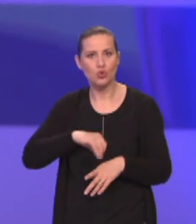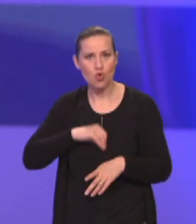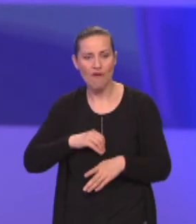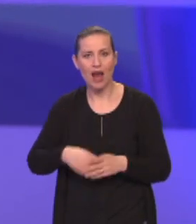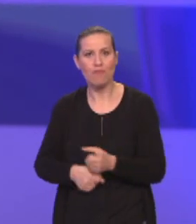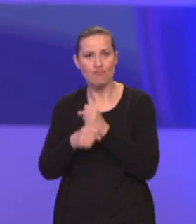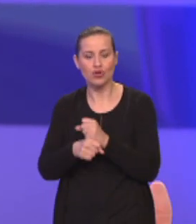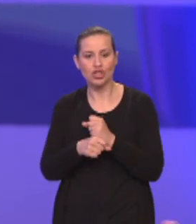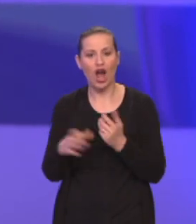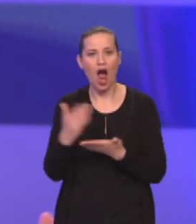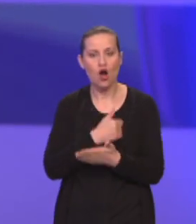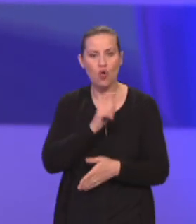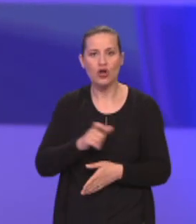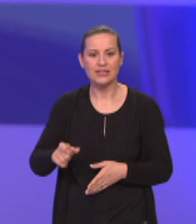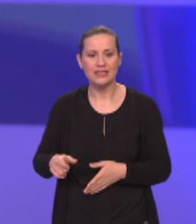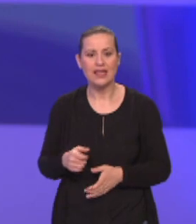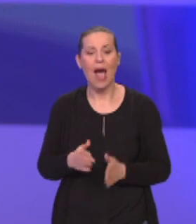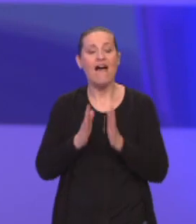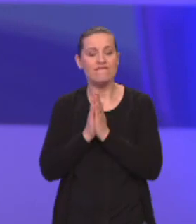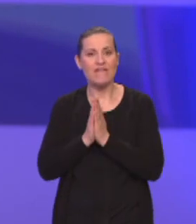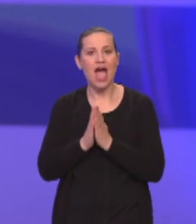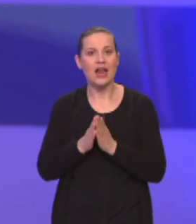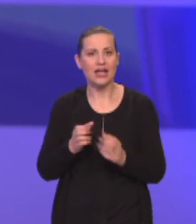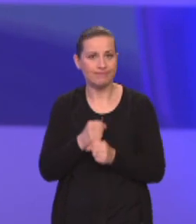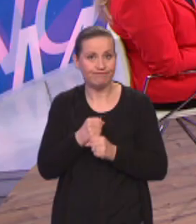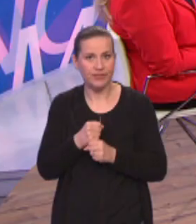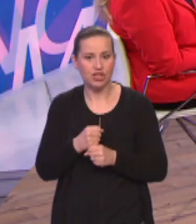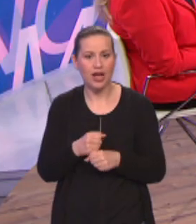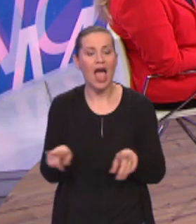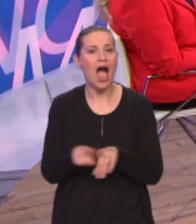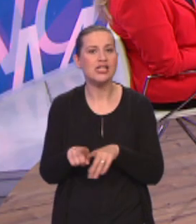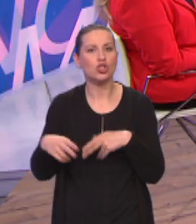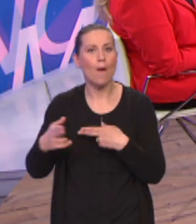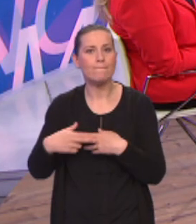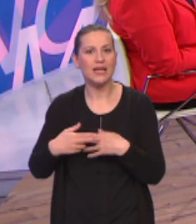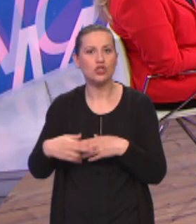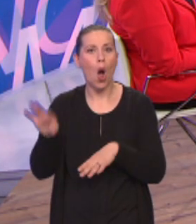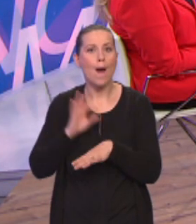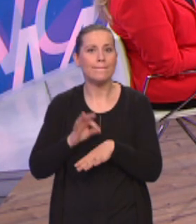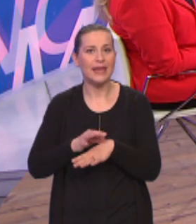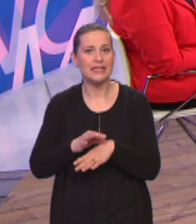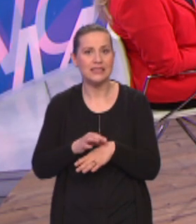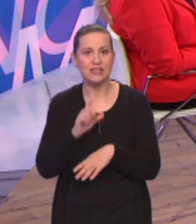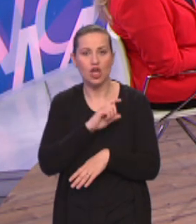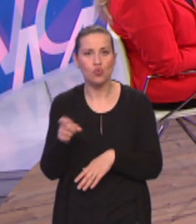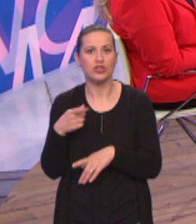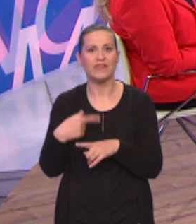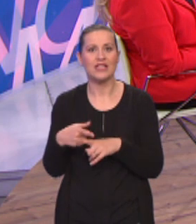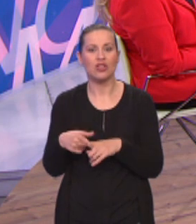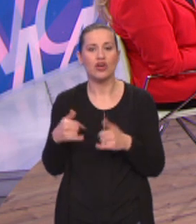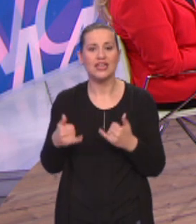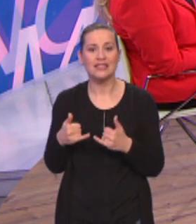jako, jako velika i vjera je ono što ih i drži. A s druge strane, blizina svih medicinskih ustanova, zato što su i naši